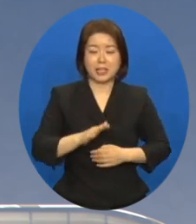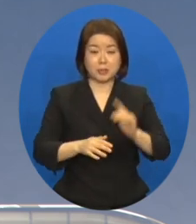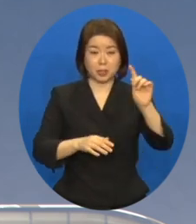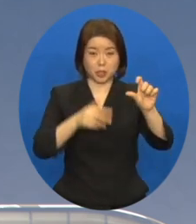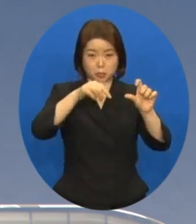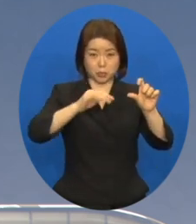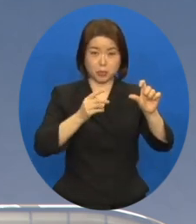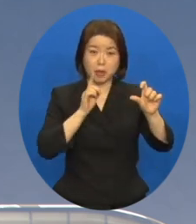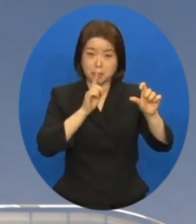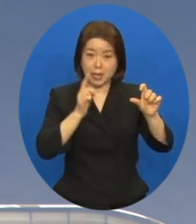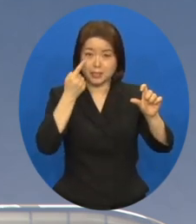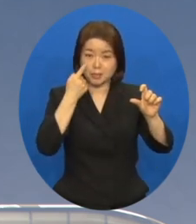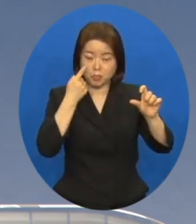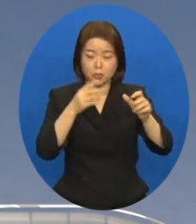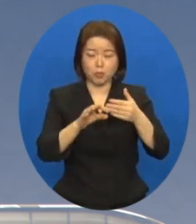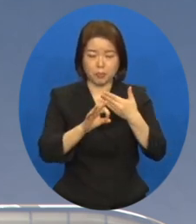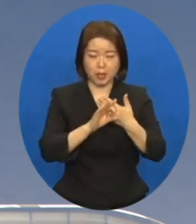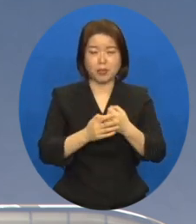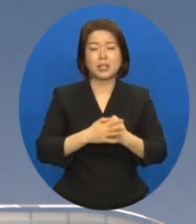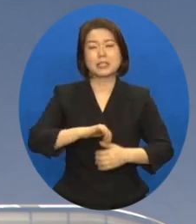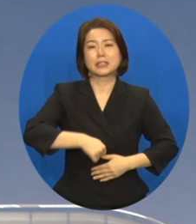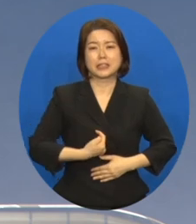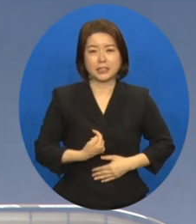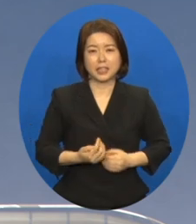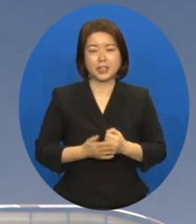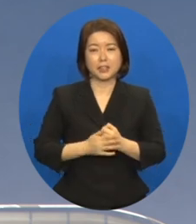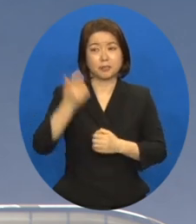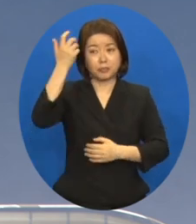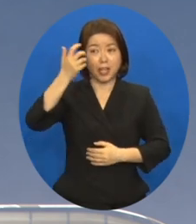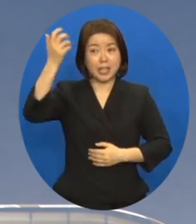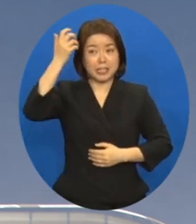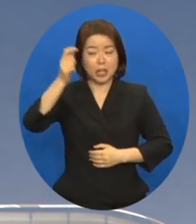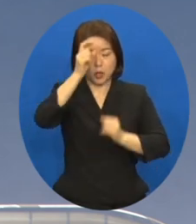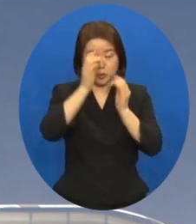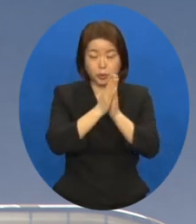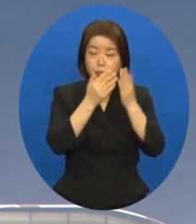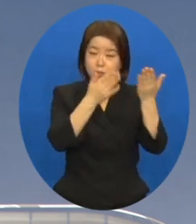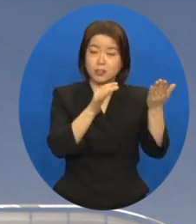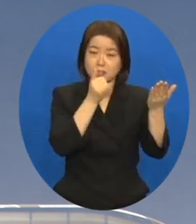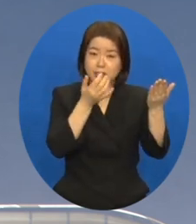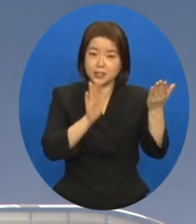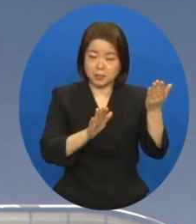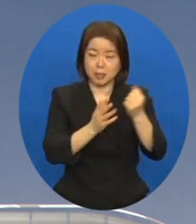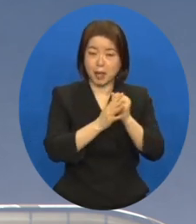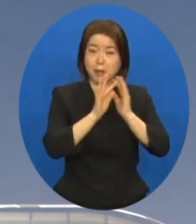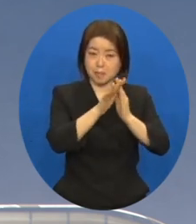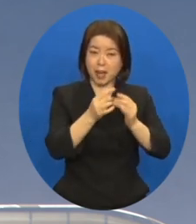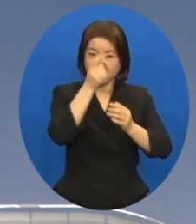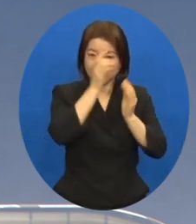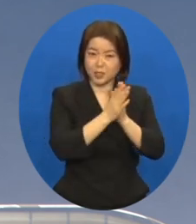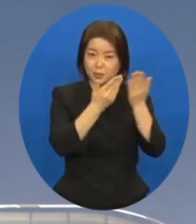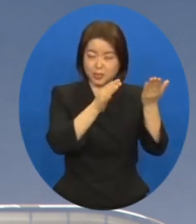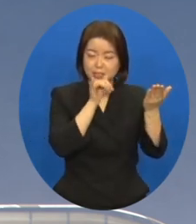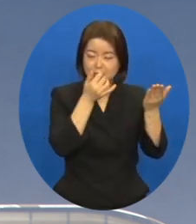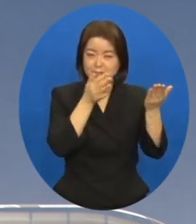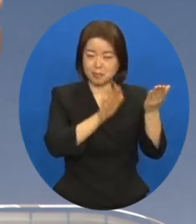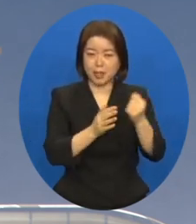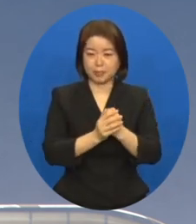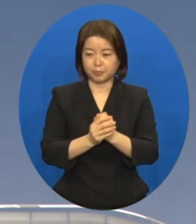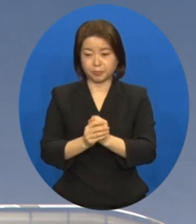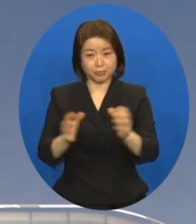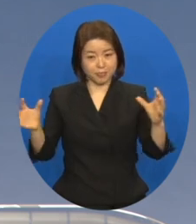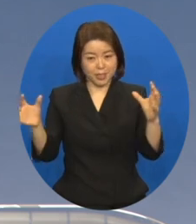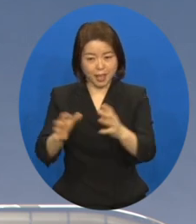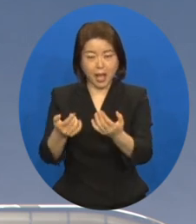말씀에 보면 자기는 영으로도 기도하지만 방언으로 기도하지만 모여서